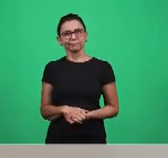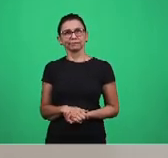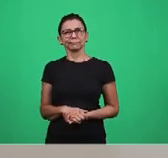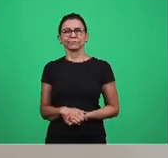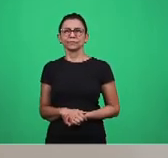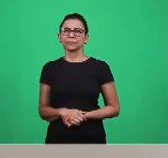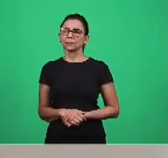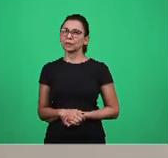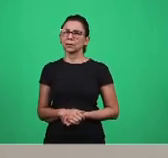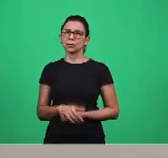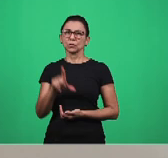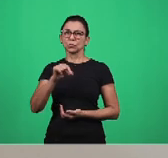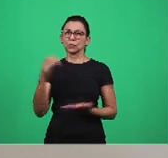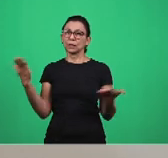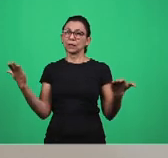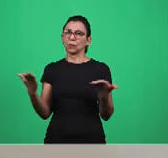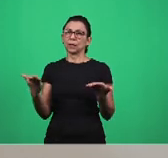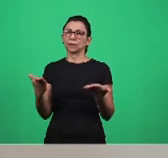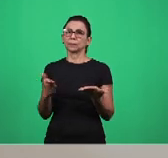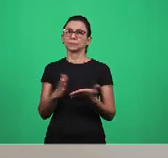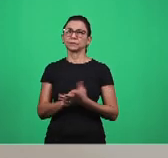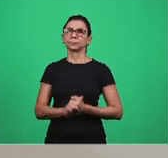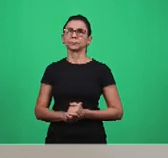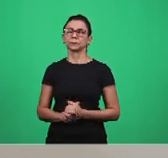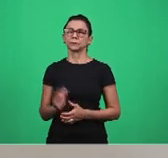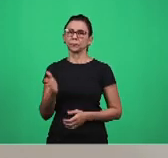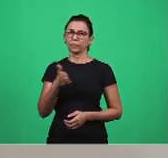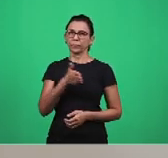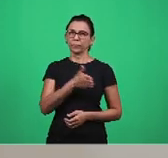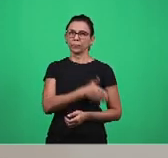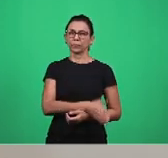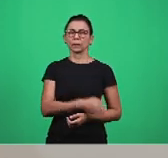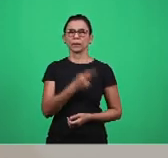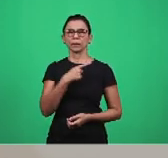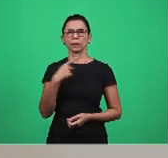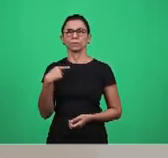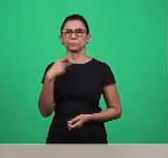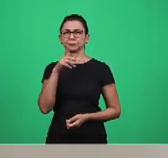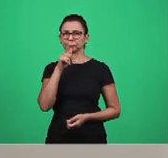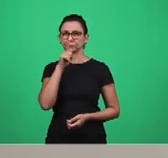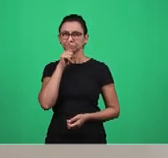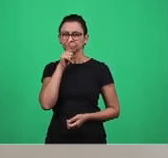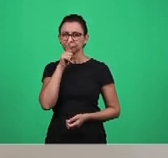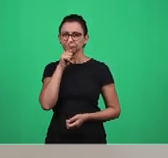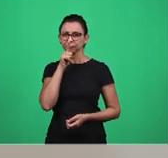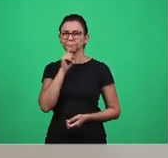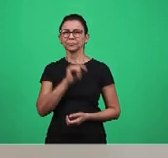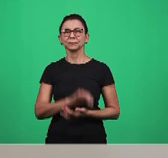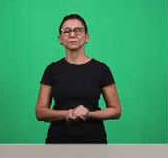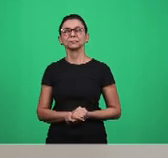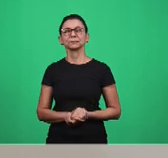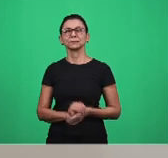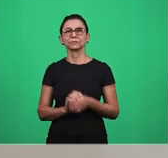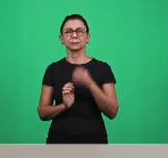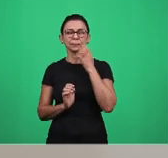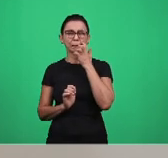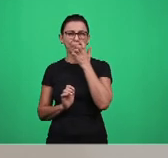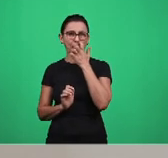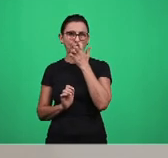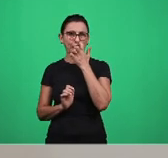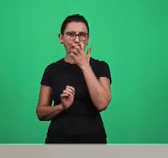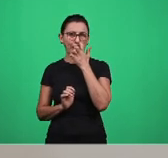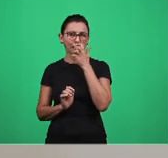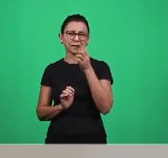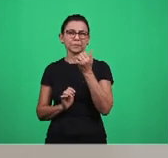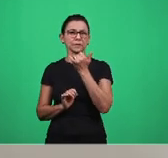Gilles qui va apporter la réponse. Observez. Il va mettre ici une vidéo. Et peut-être il n'aura pas de